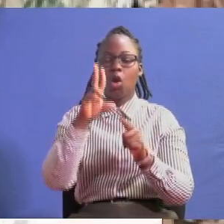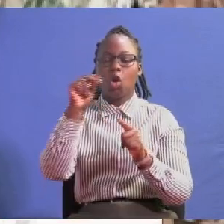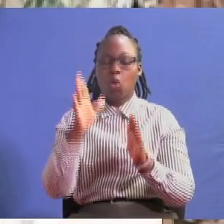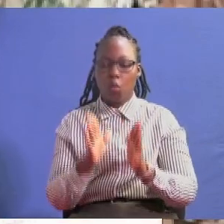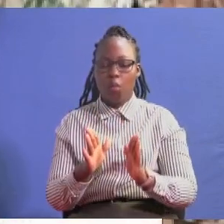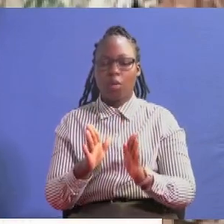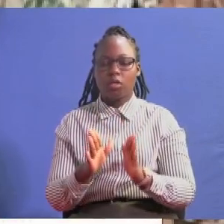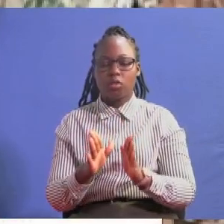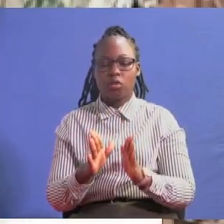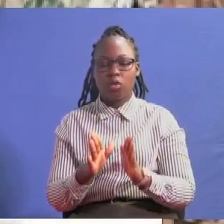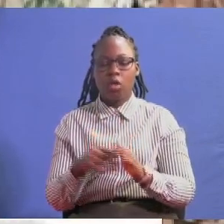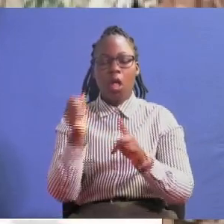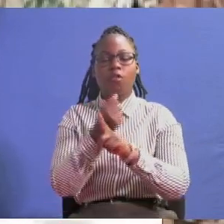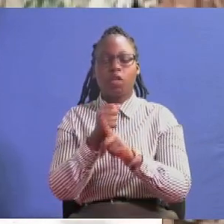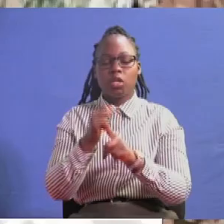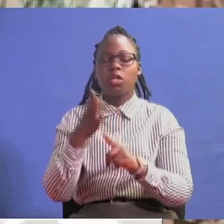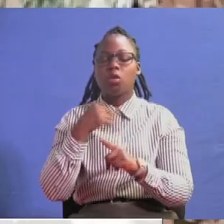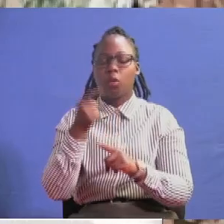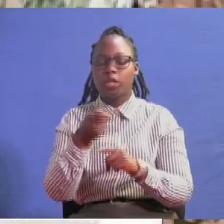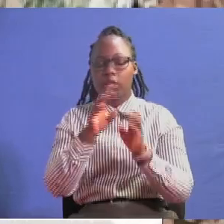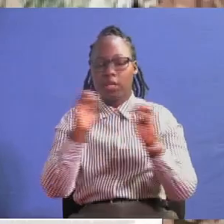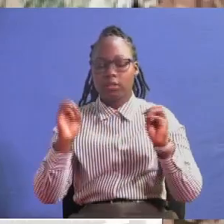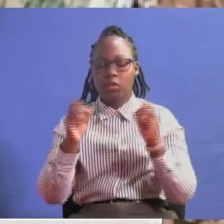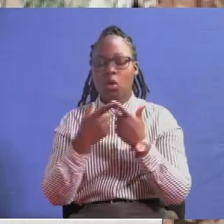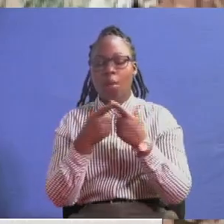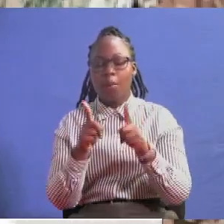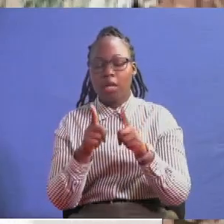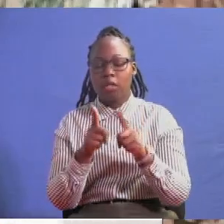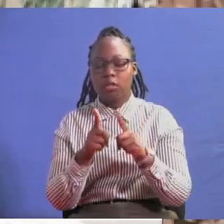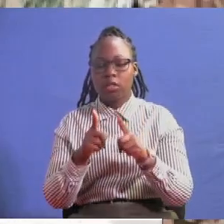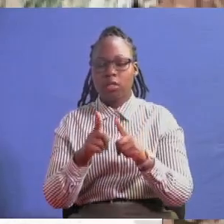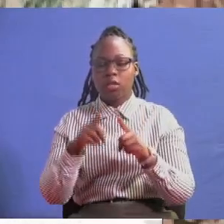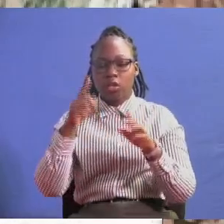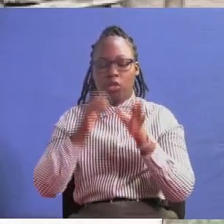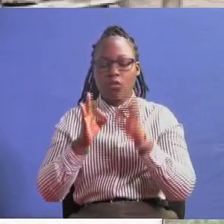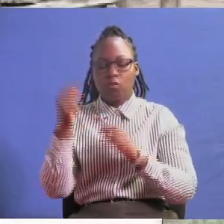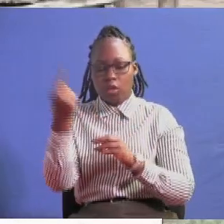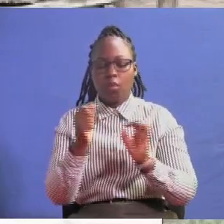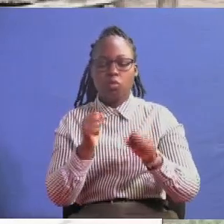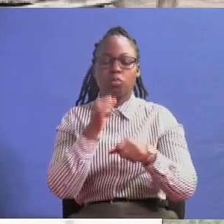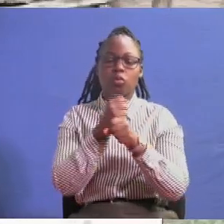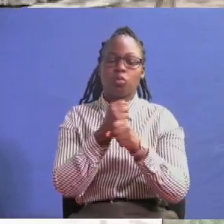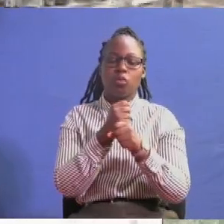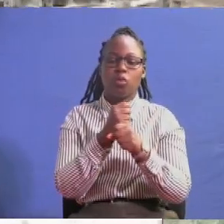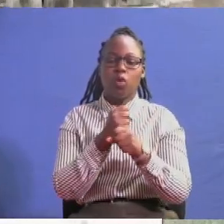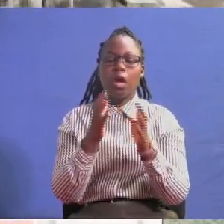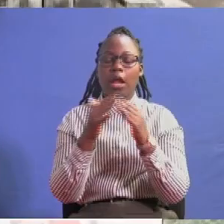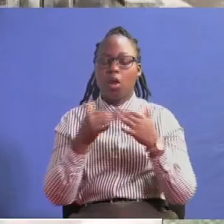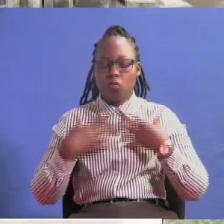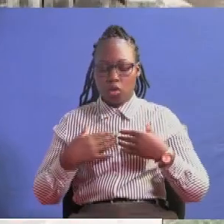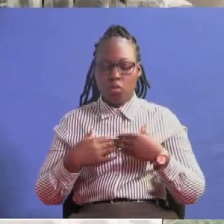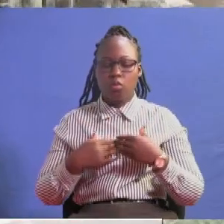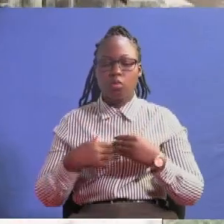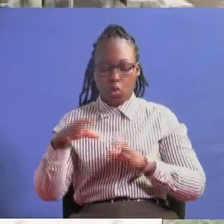zii hatumtetei hatumtaki hapa. Lakini maiti yake ikija tutafanya. Local residents described